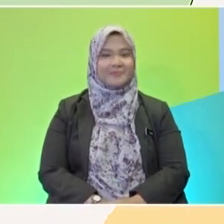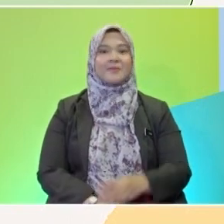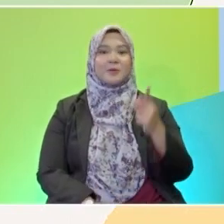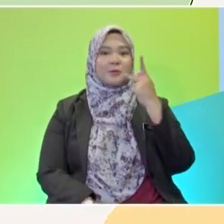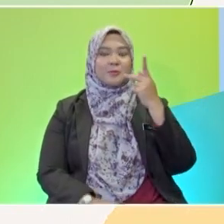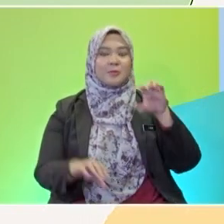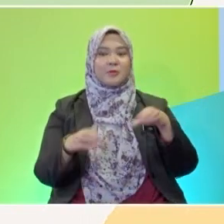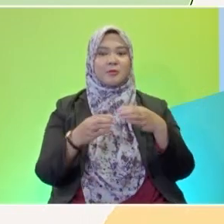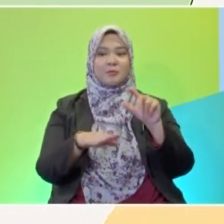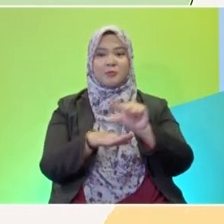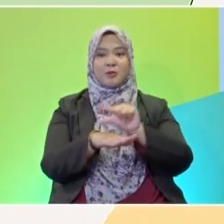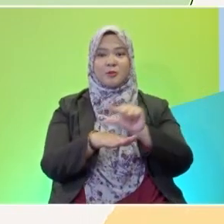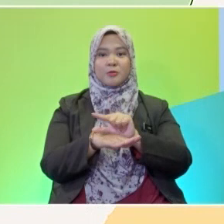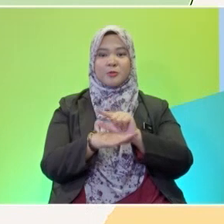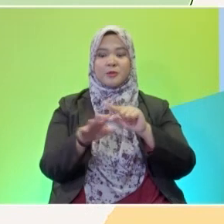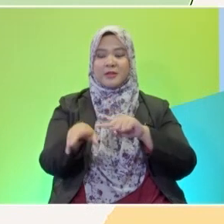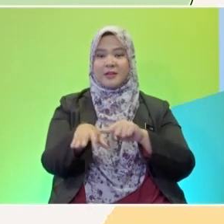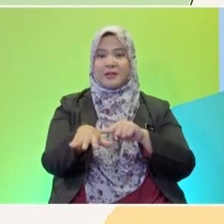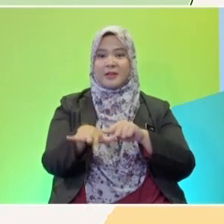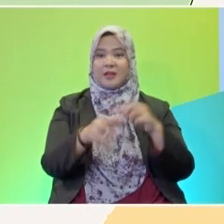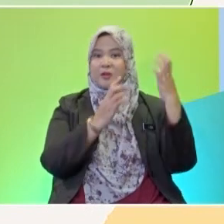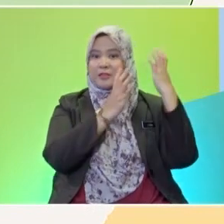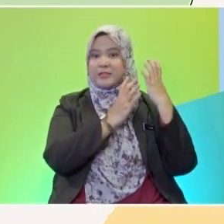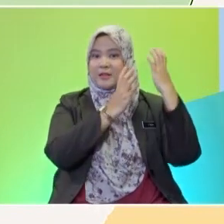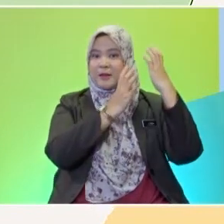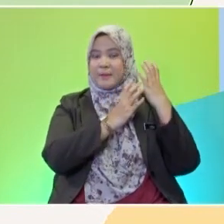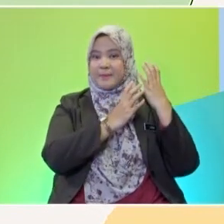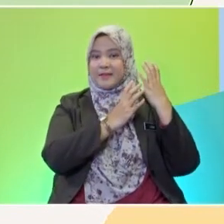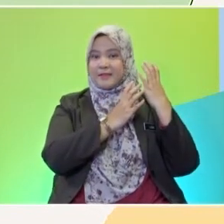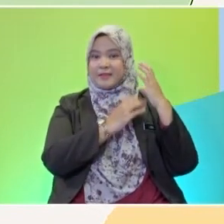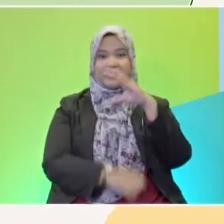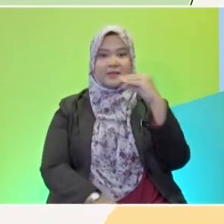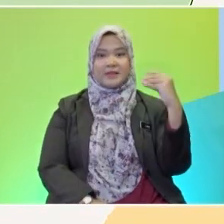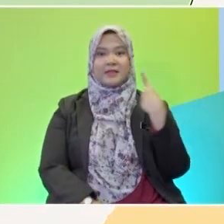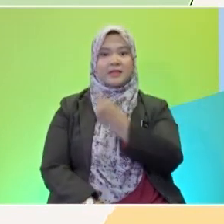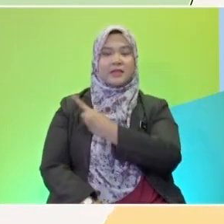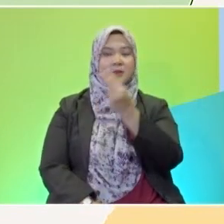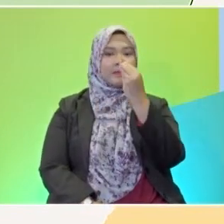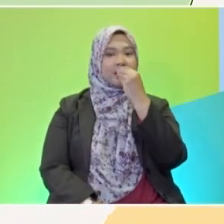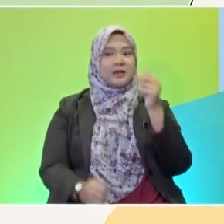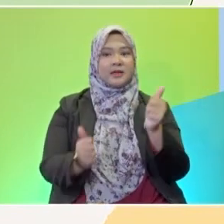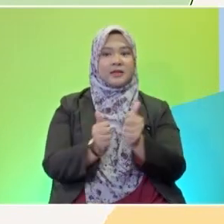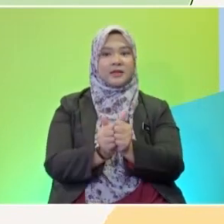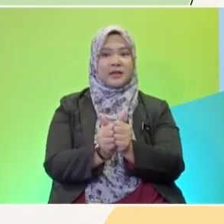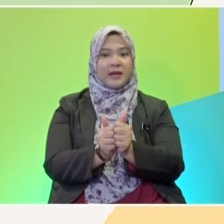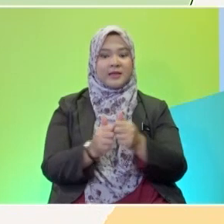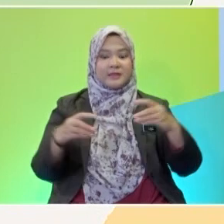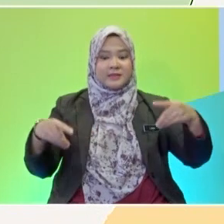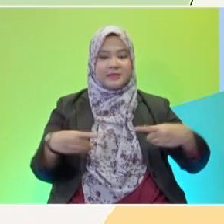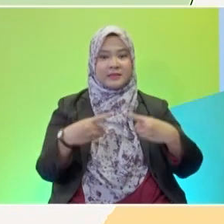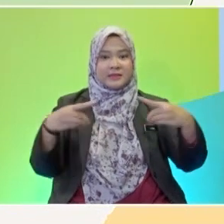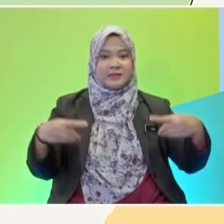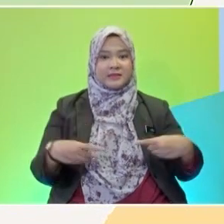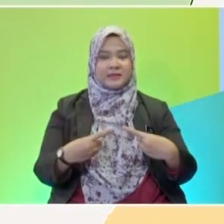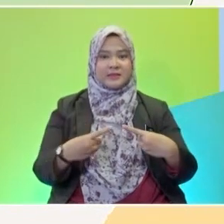dan direbus dalam periuk lalu dimakan dengan lauk pauk seperti rendang Oke masakan ini amat bagai air apa dengan perayaan